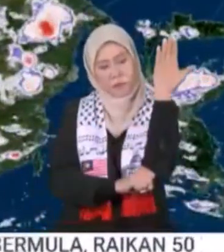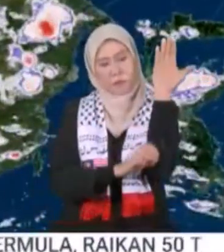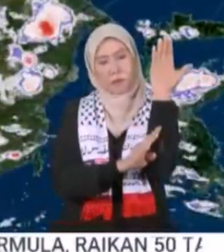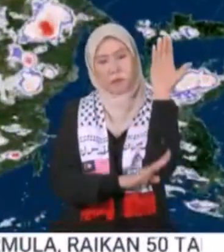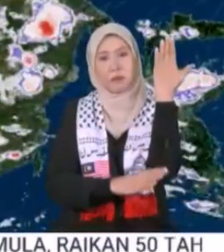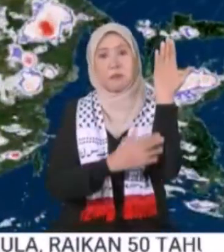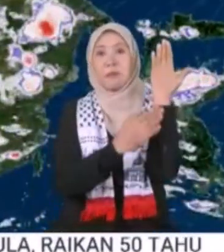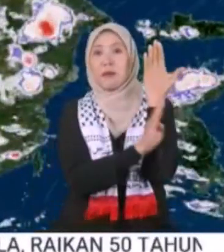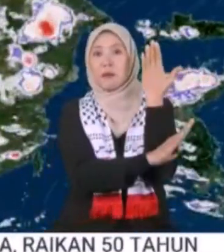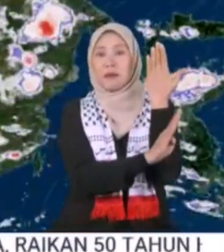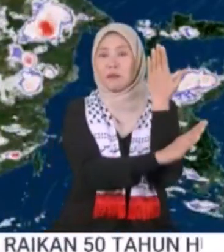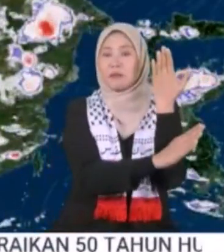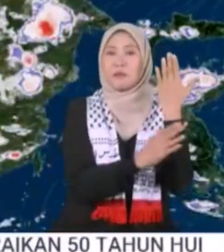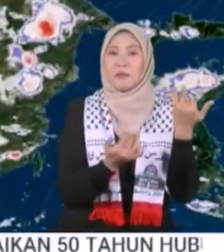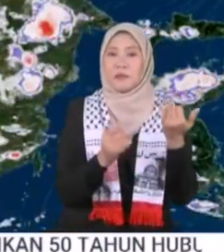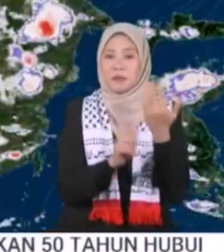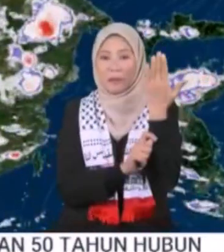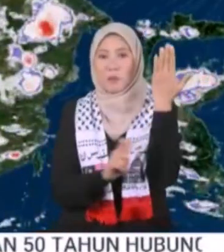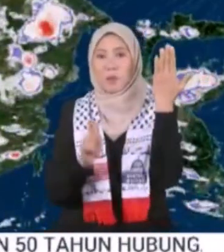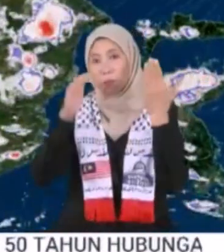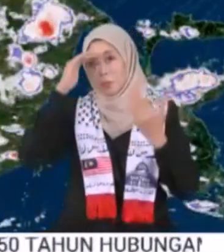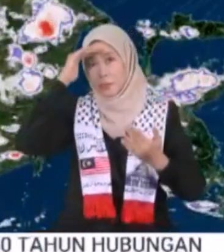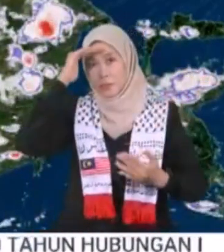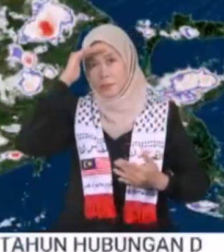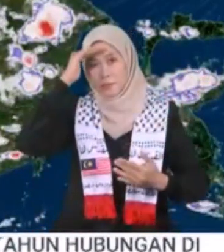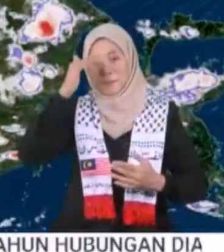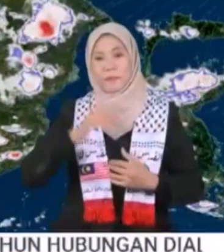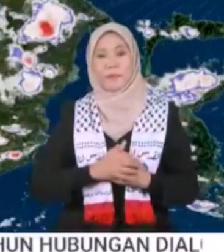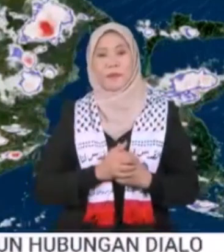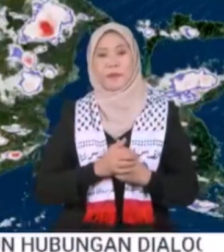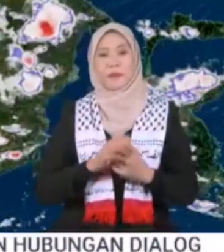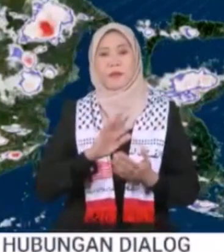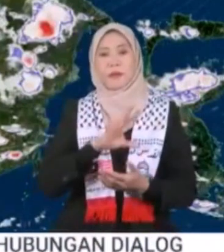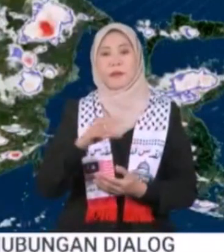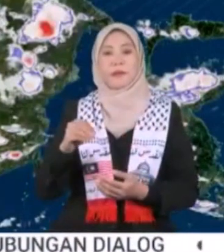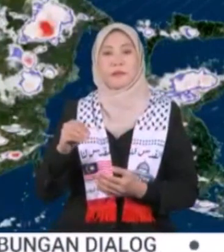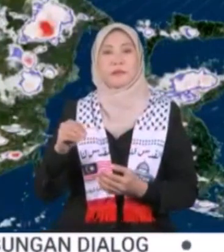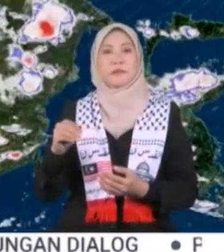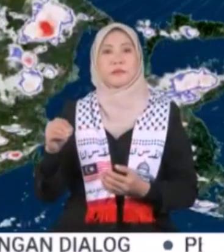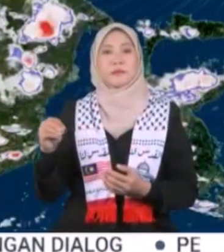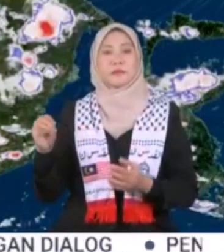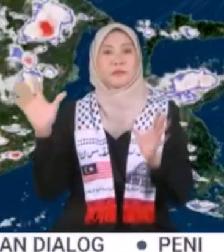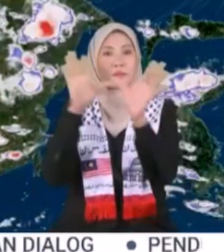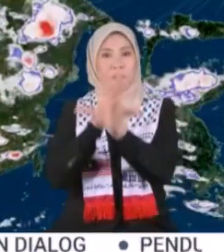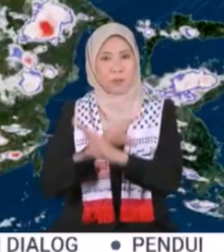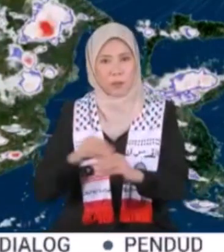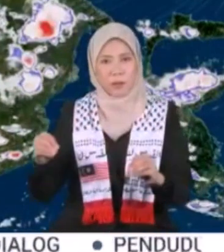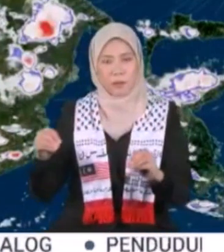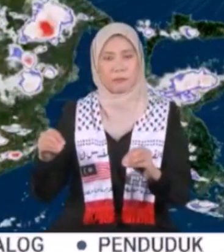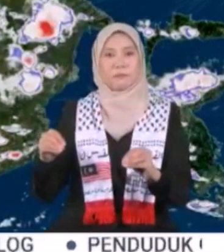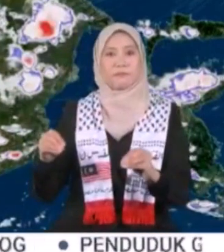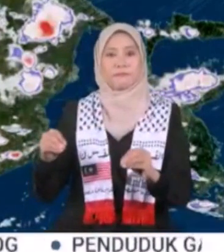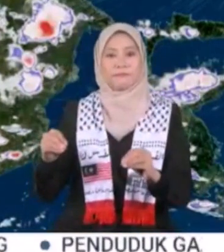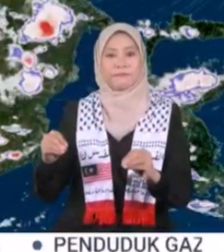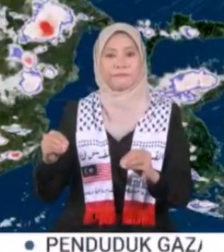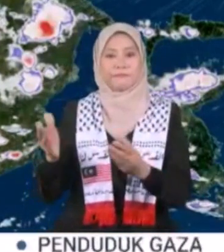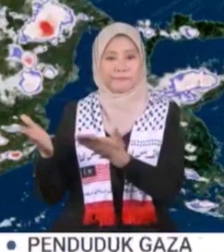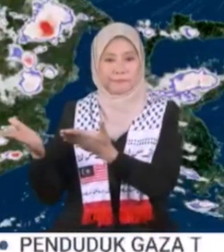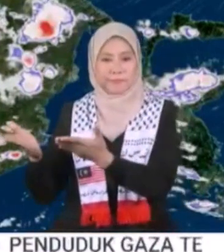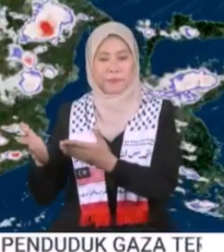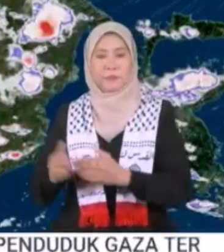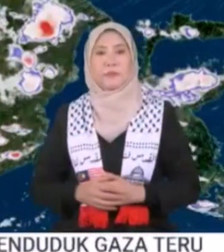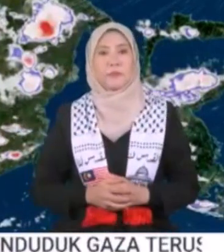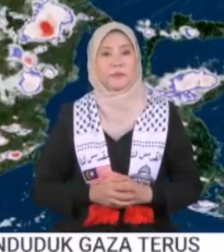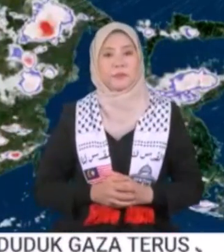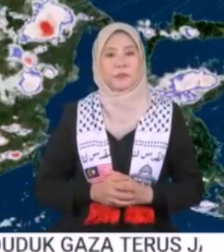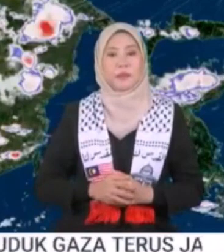semenanjung termasuk juga di luar pesisir timur negeri Johor, di bahagian tengah dan juga selatan negeri Sarawak. Manakala di kawasan yang lain,